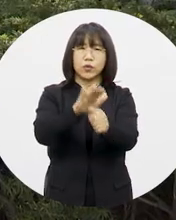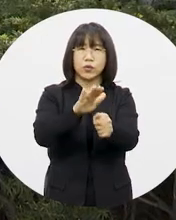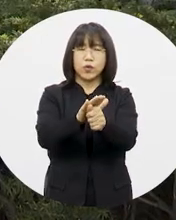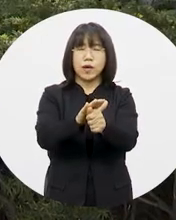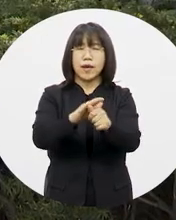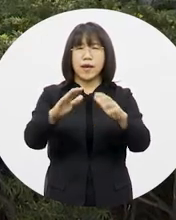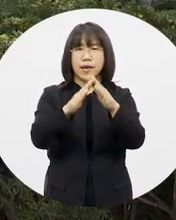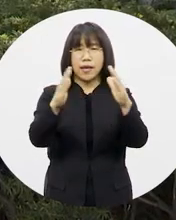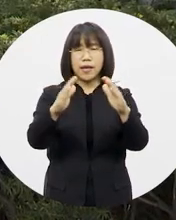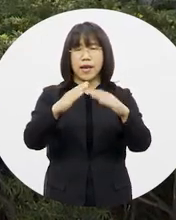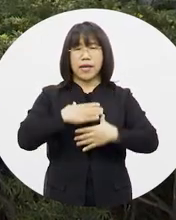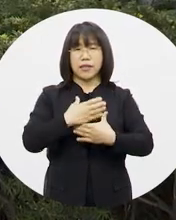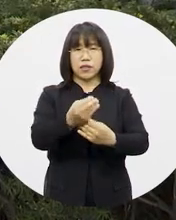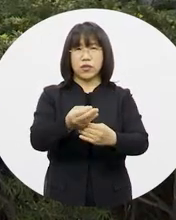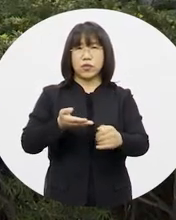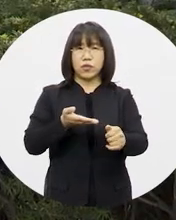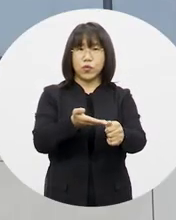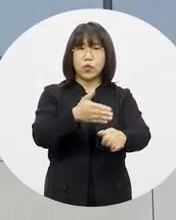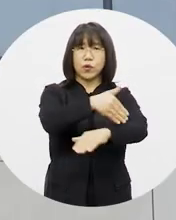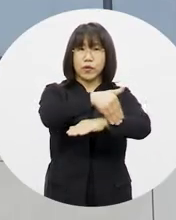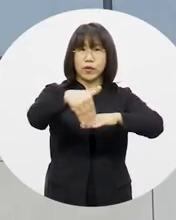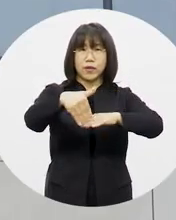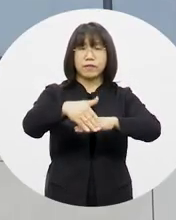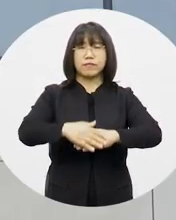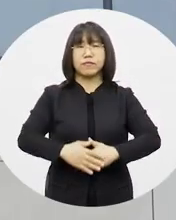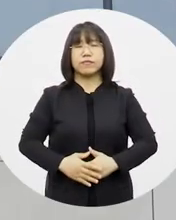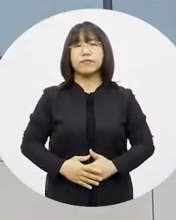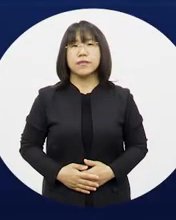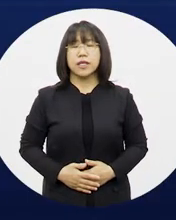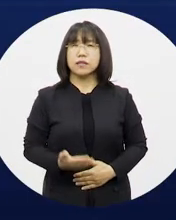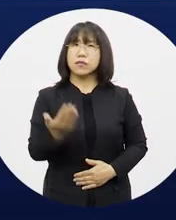복지 안전망을 구축해 나갈 계획입니다.